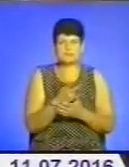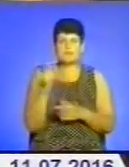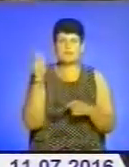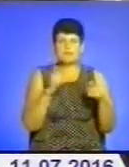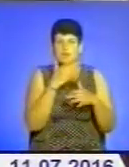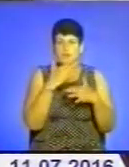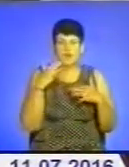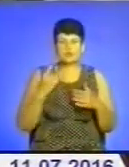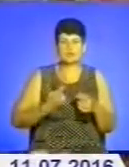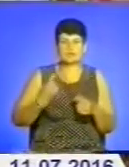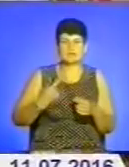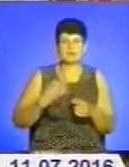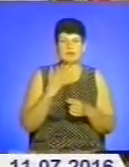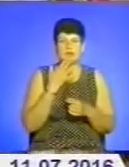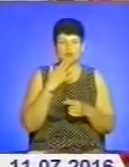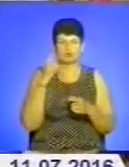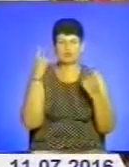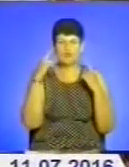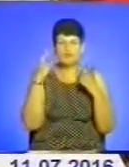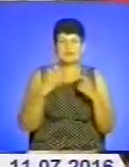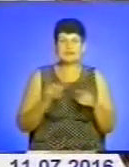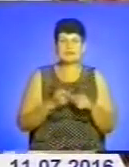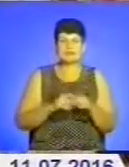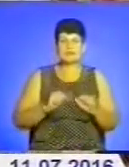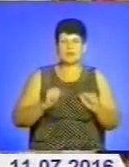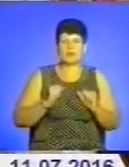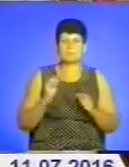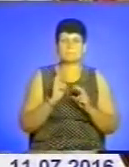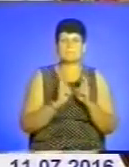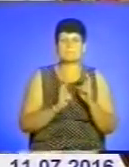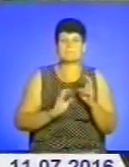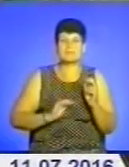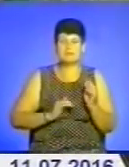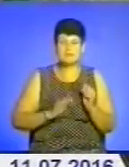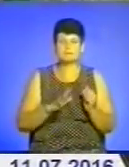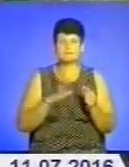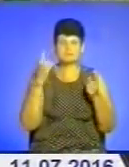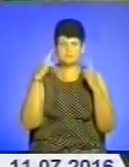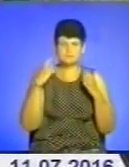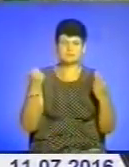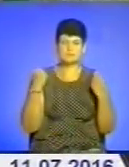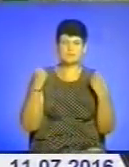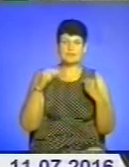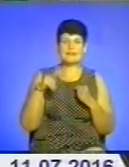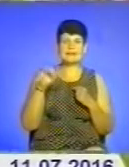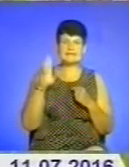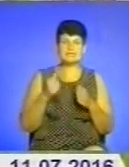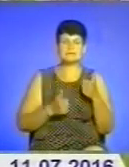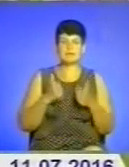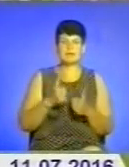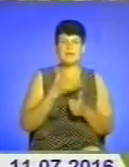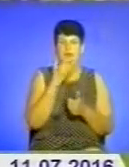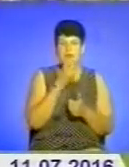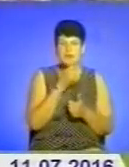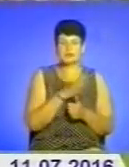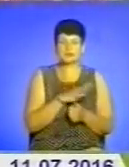народної творчості, музикантів. Це стимулювало підприємців. Таким чином відбулися не лише мистецькі, спортивно-лицарські змаги, а й файно пройшли